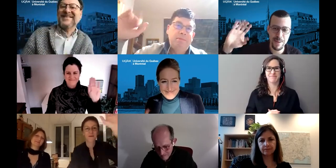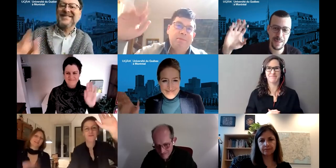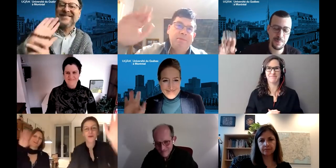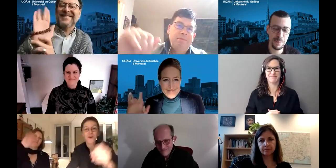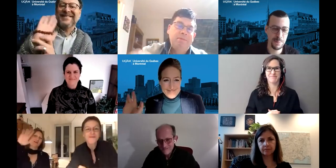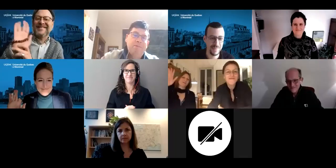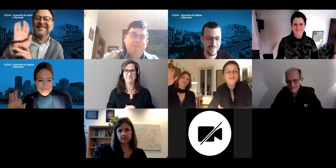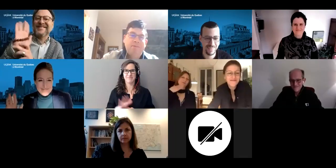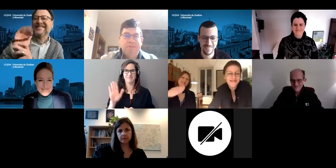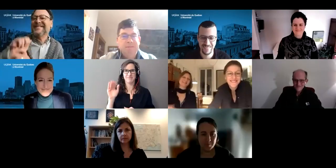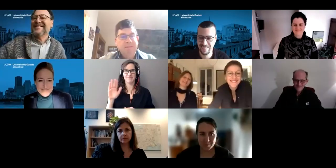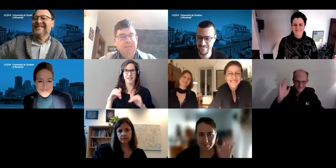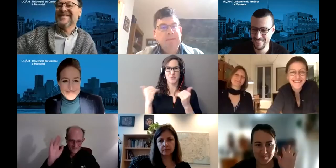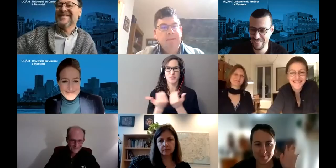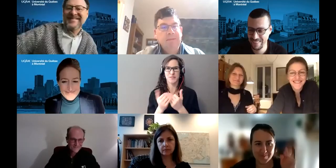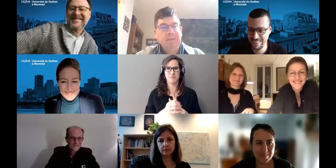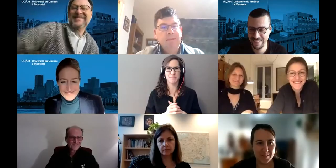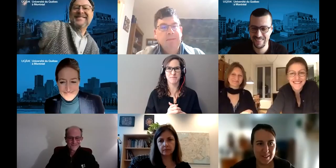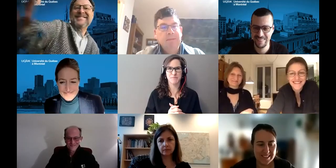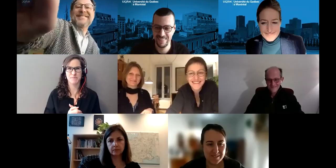bye bye tout le monde minut je comprends parce je tu sais pas jotka est yo